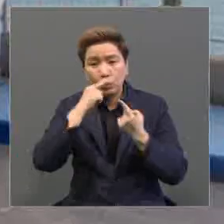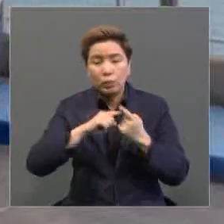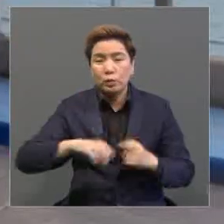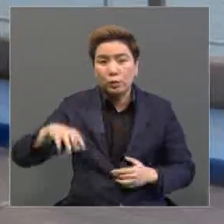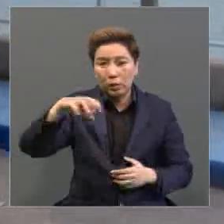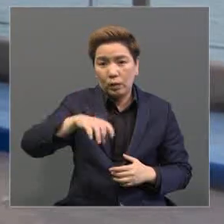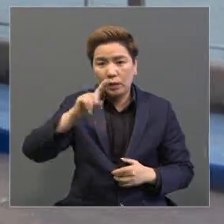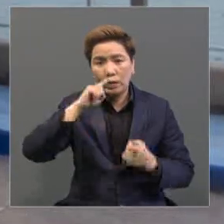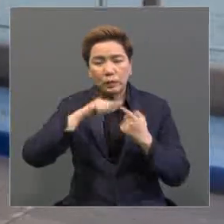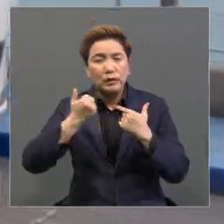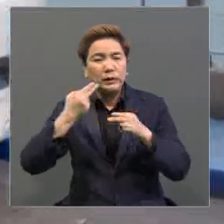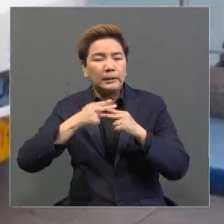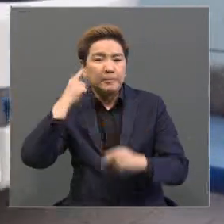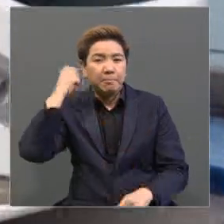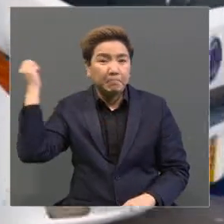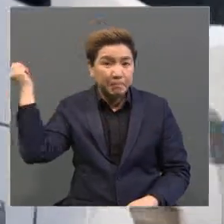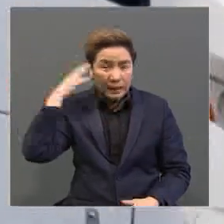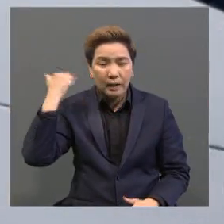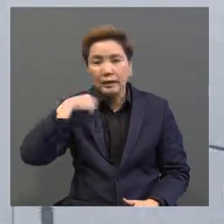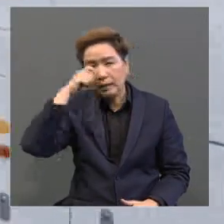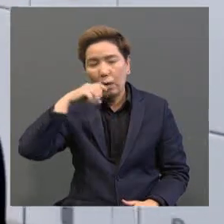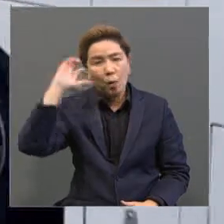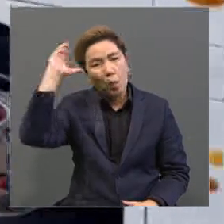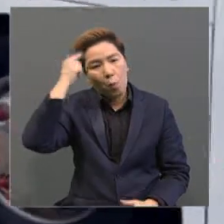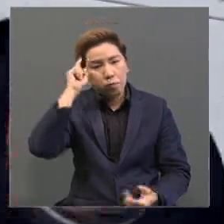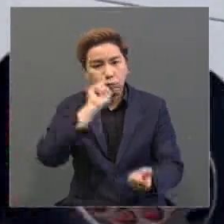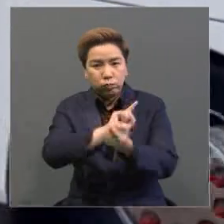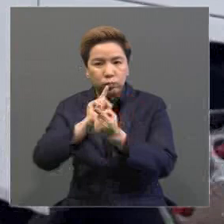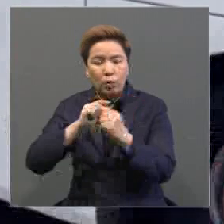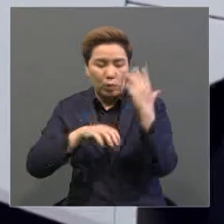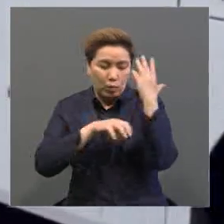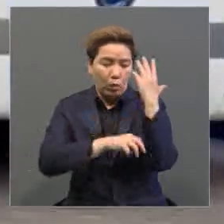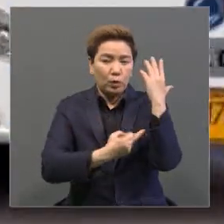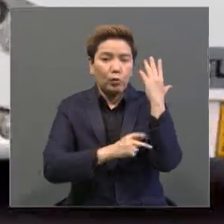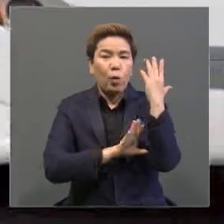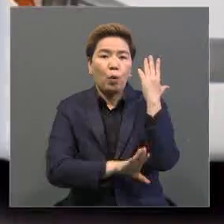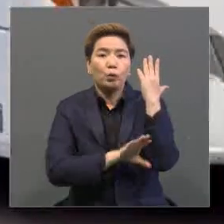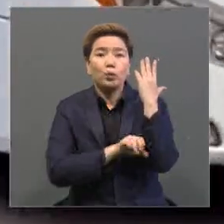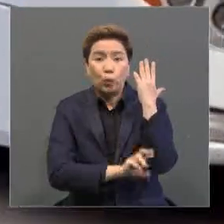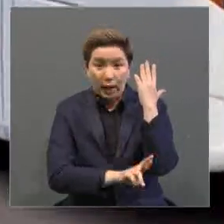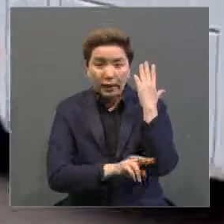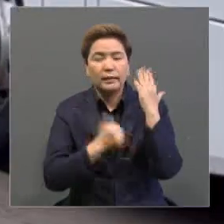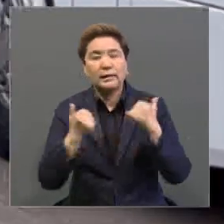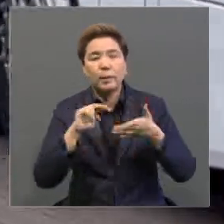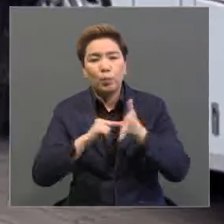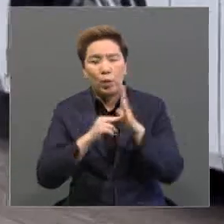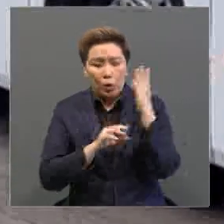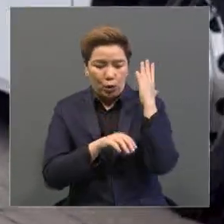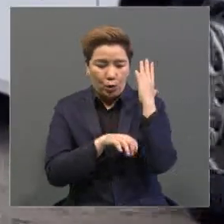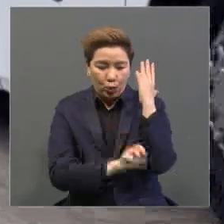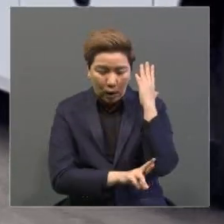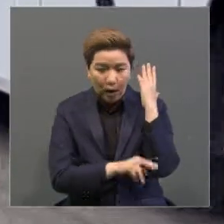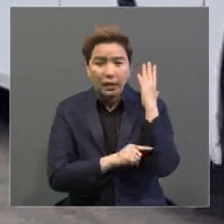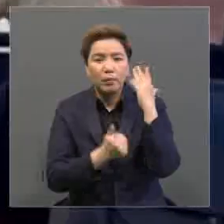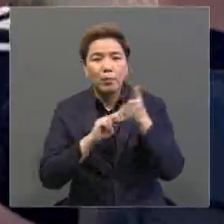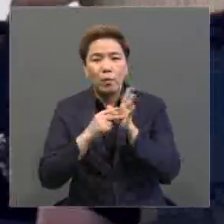อีกเกาะนึงกันหน่อยคุณผู้ชมฮะซึ่งถือว่าเป็นเกาะที่มีชื่อเสียงระดับโลกนะฮะก็คือเกาะสมุยของสุราษฎร์ธานีสุราษฎร์ธานี